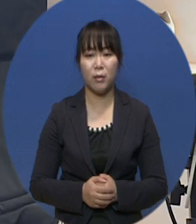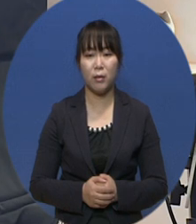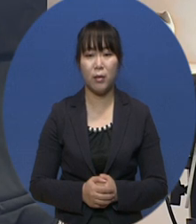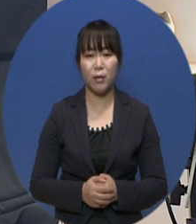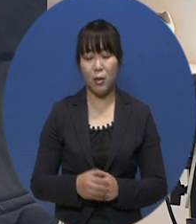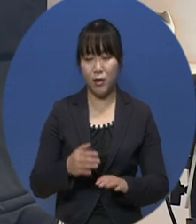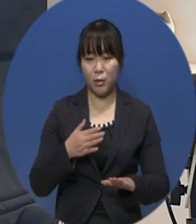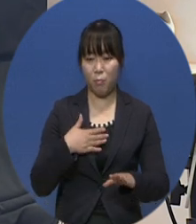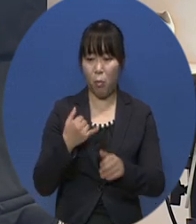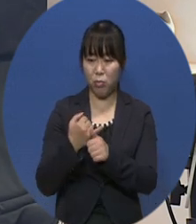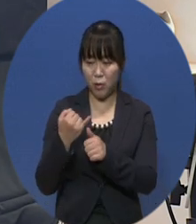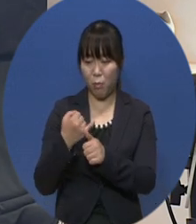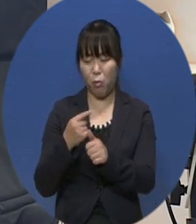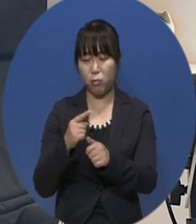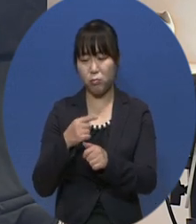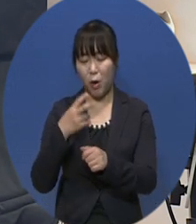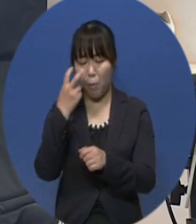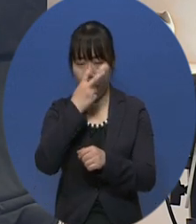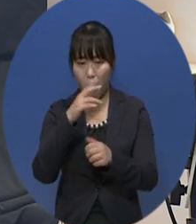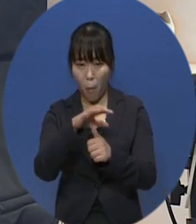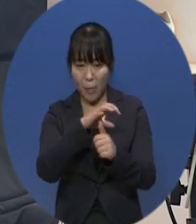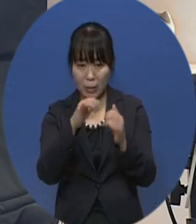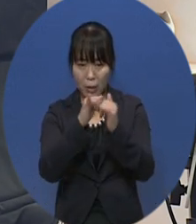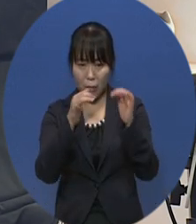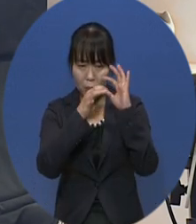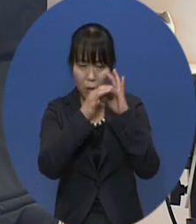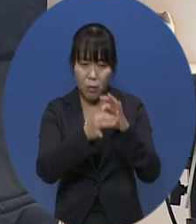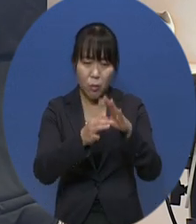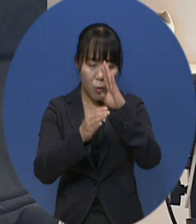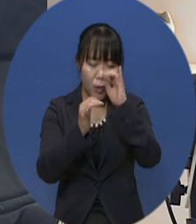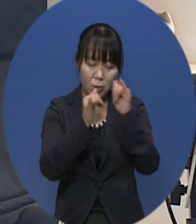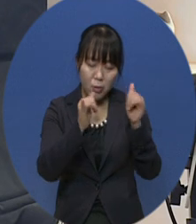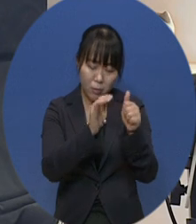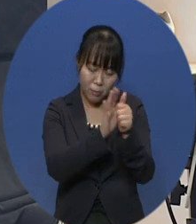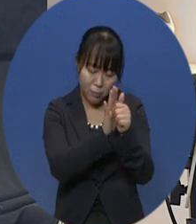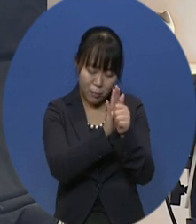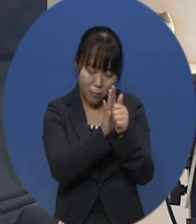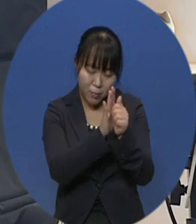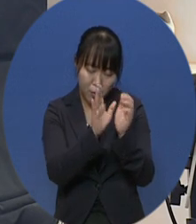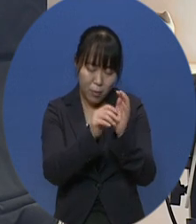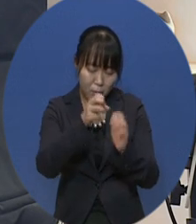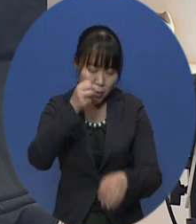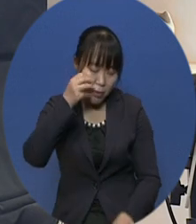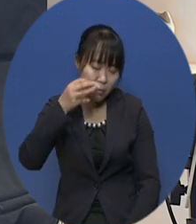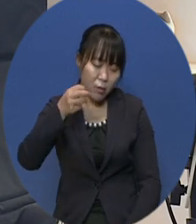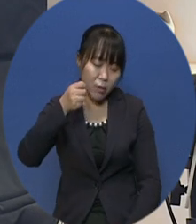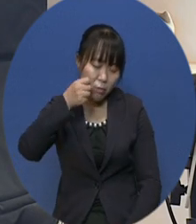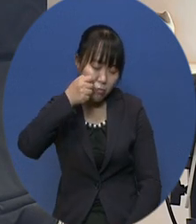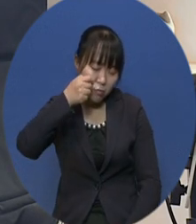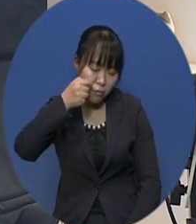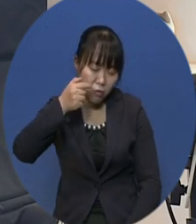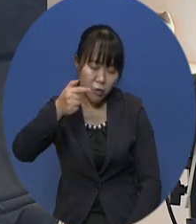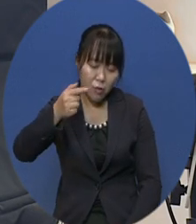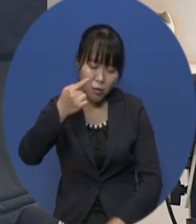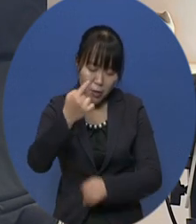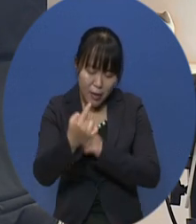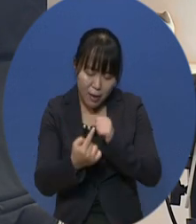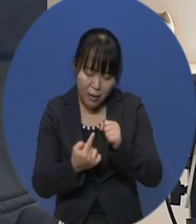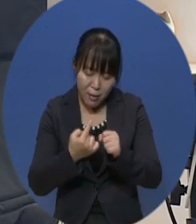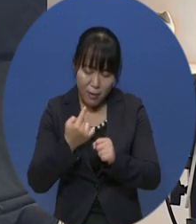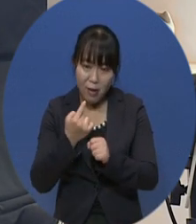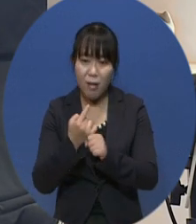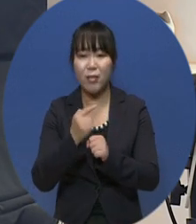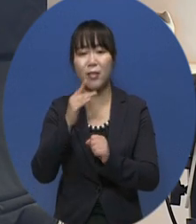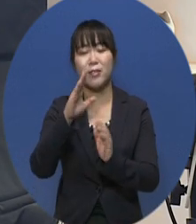보호자가 네. 어쩔 수 없이 환자를 계속 돌보고 있는 경우에 네. 그게 뭐 3개월이 되고 벌써 6개월이 되고 1년 가까이 됐을